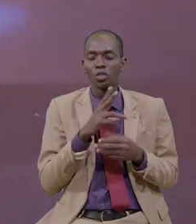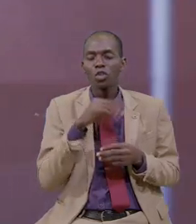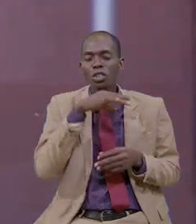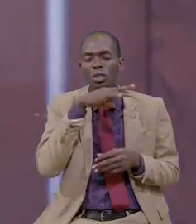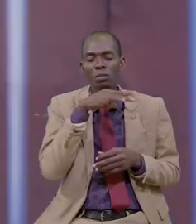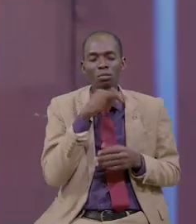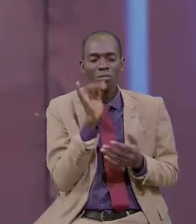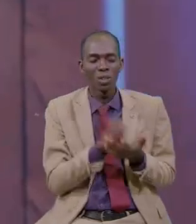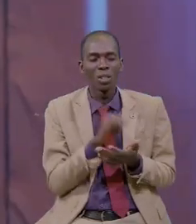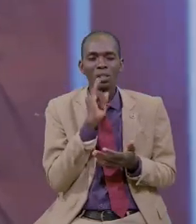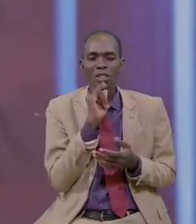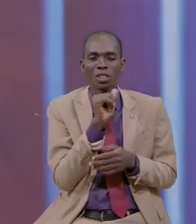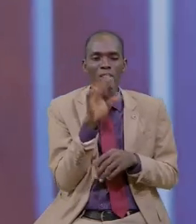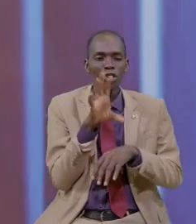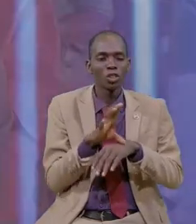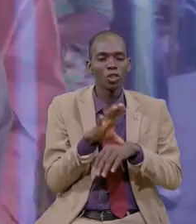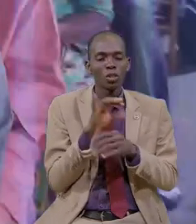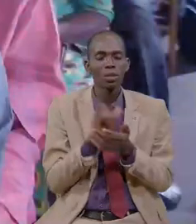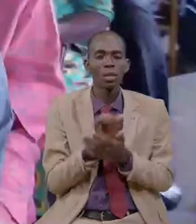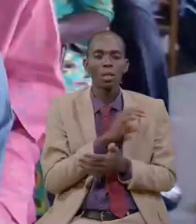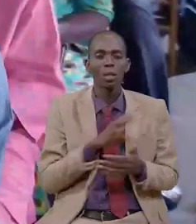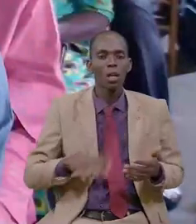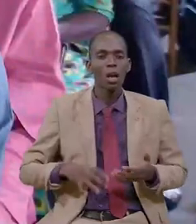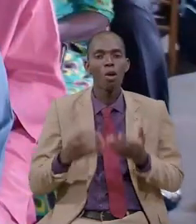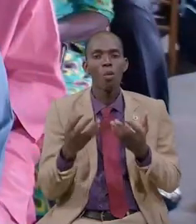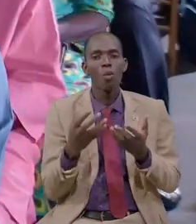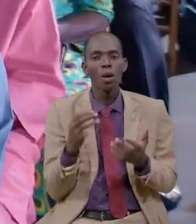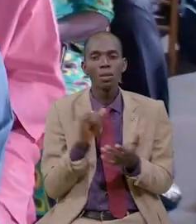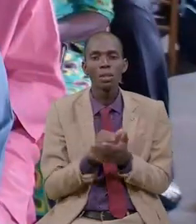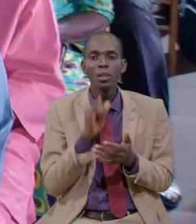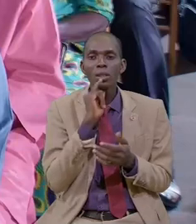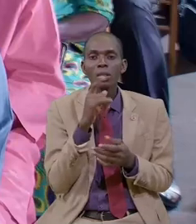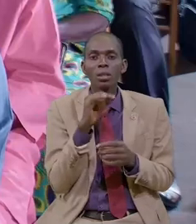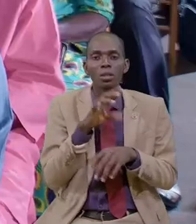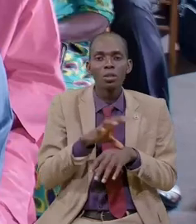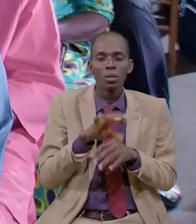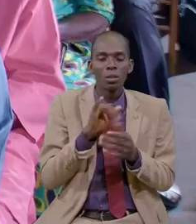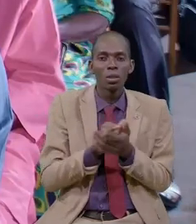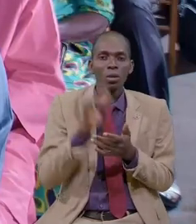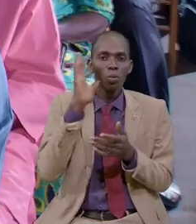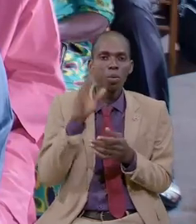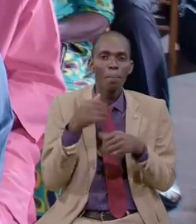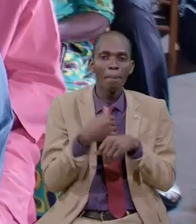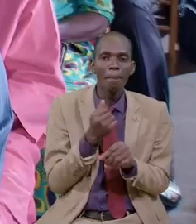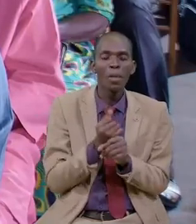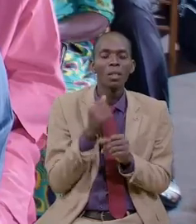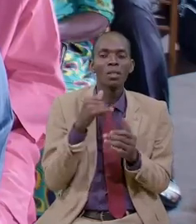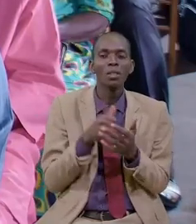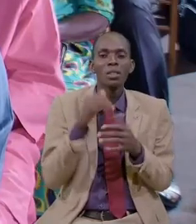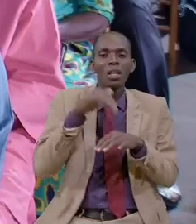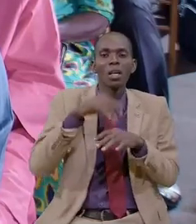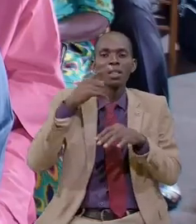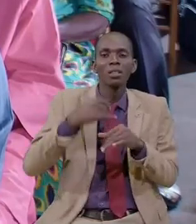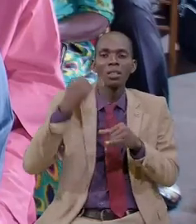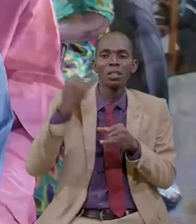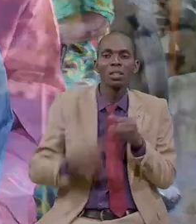Ça, c'est une Église que Christ veut susciter. Et c'est l'Église qui pourra aller à l'enlèvement.